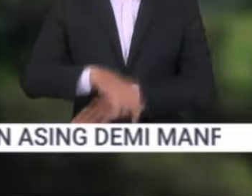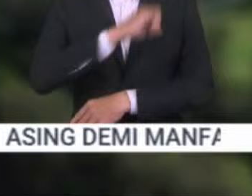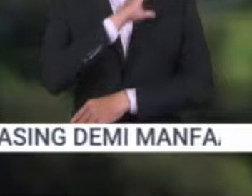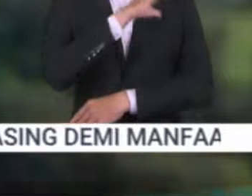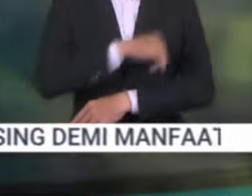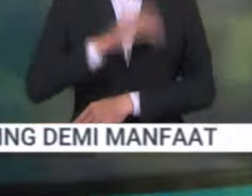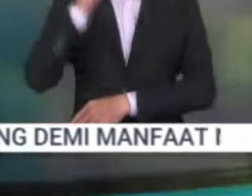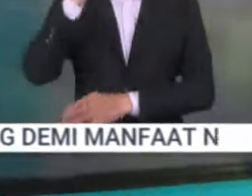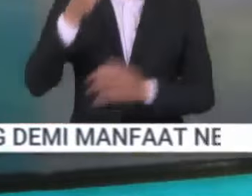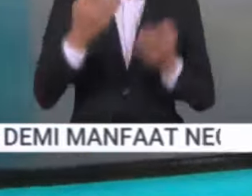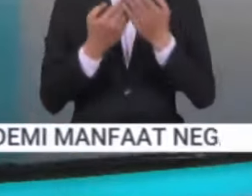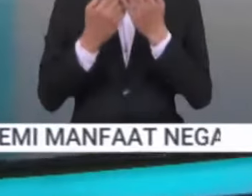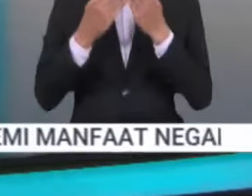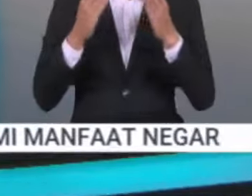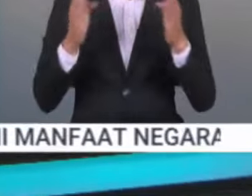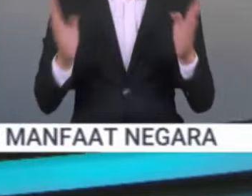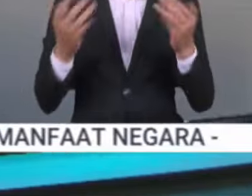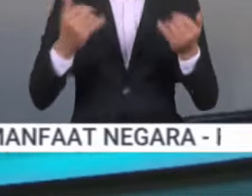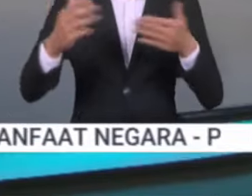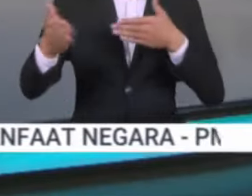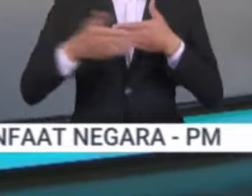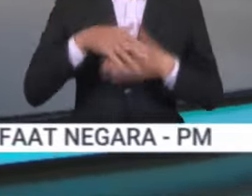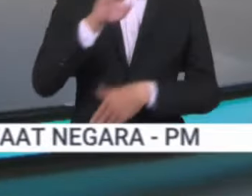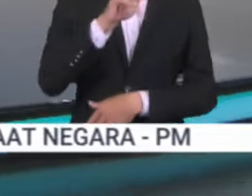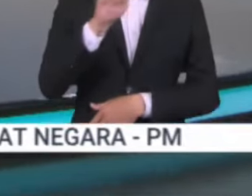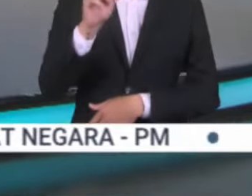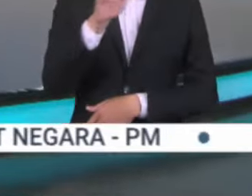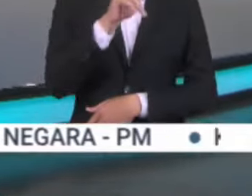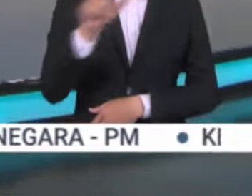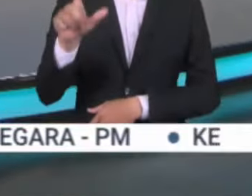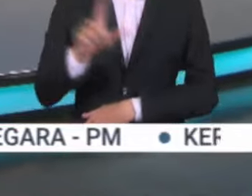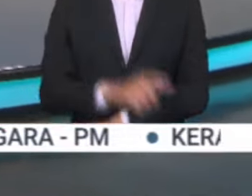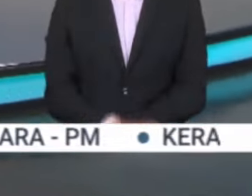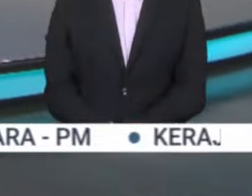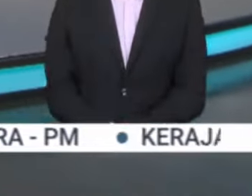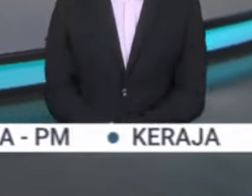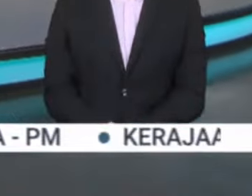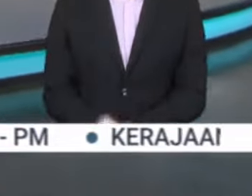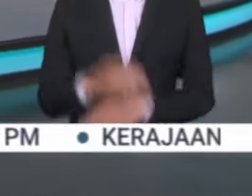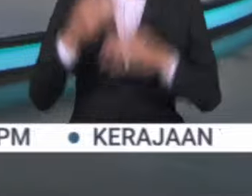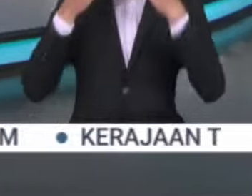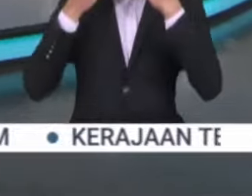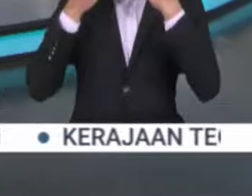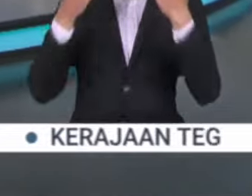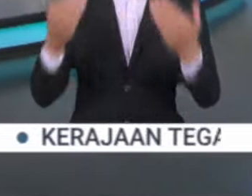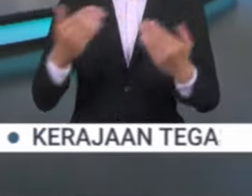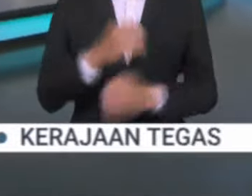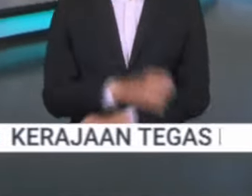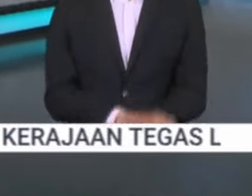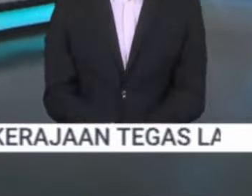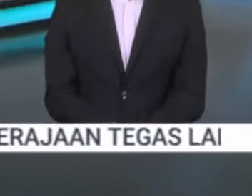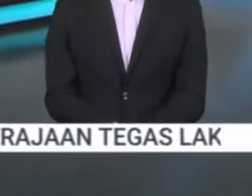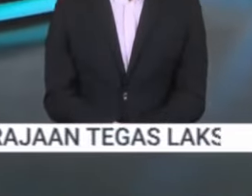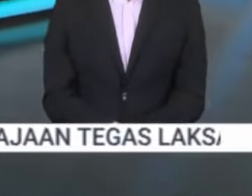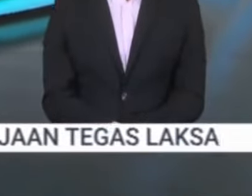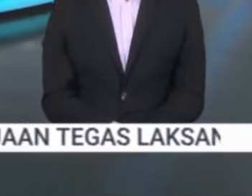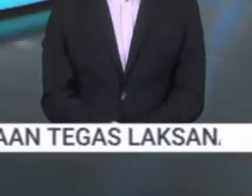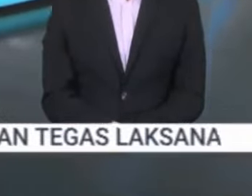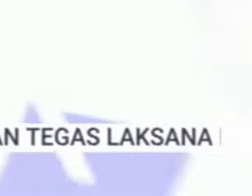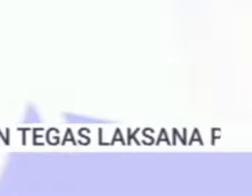segara, Palestin pasti merdeka. Kembali ke Angkasa Puri, Kota Media. Baik, terima kasih Harji Jack.